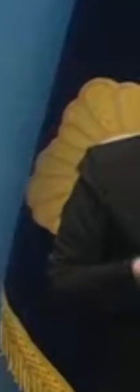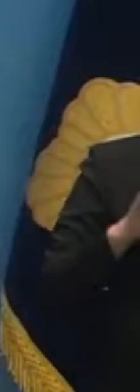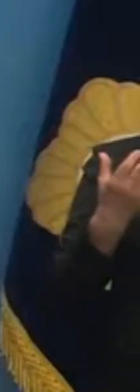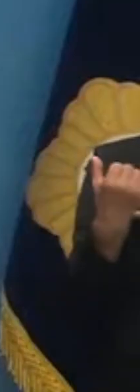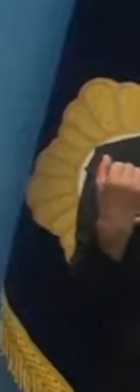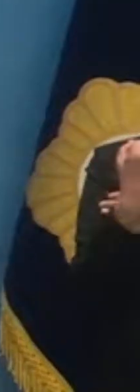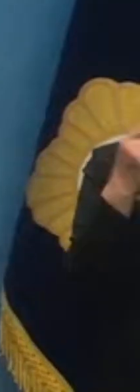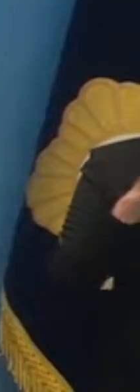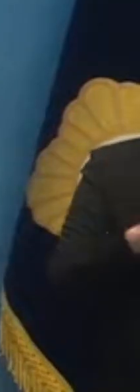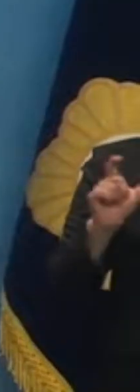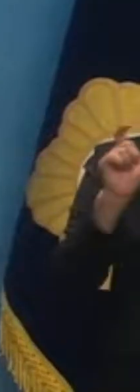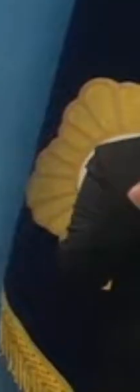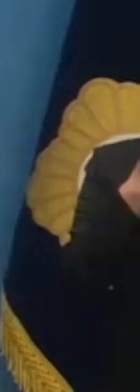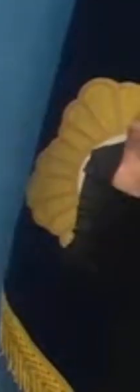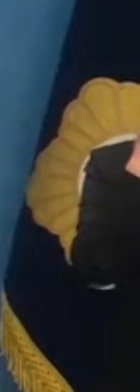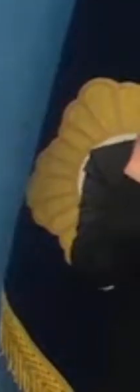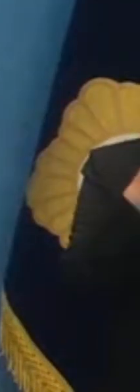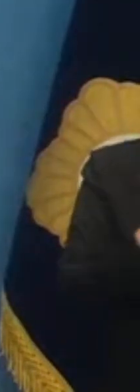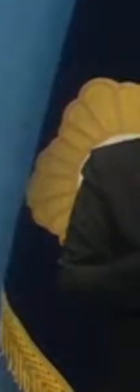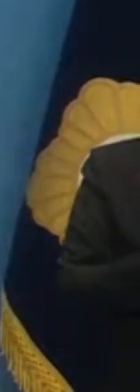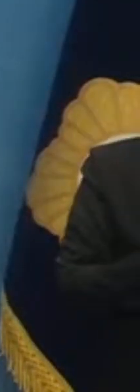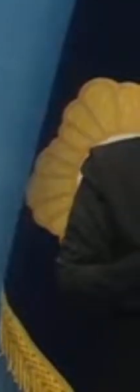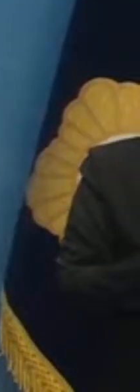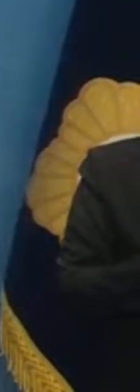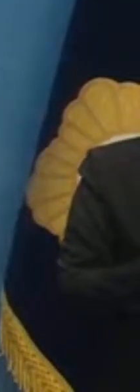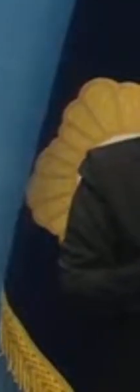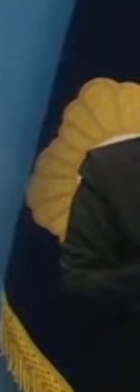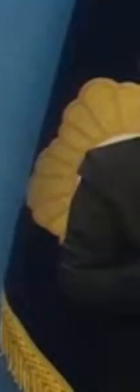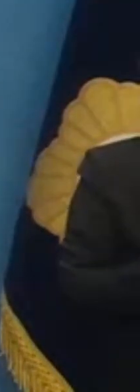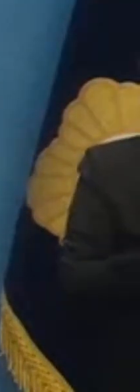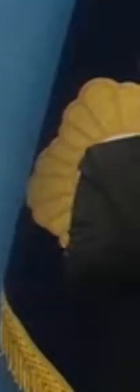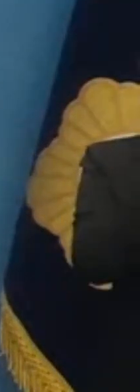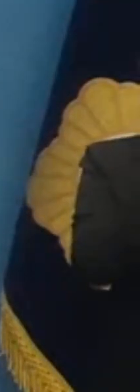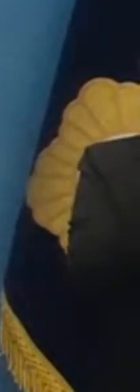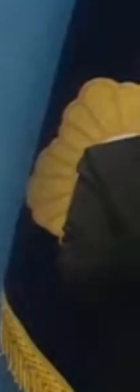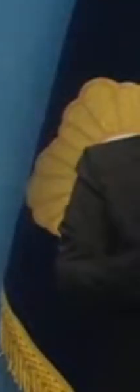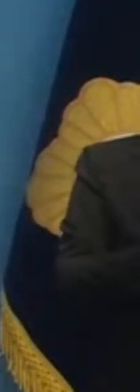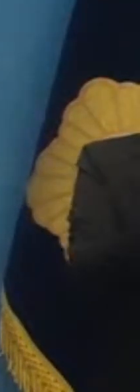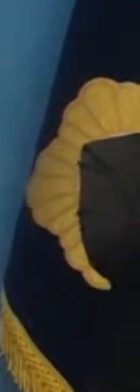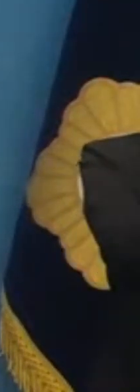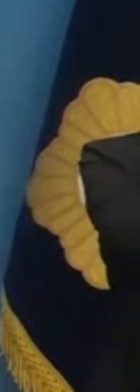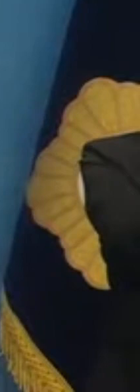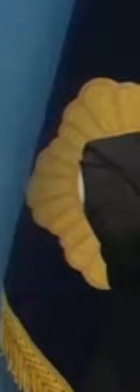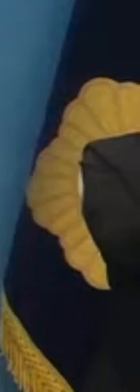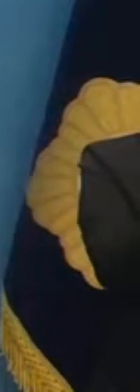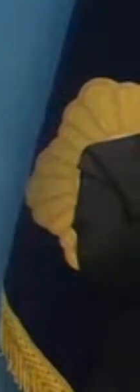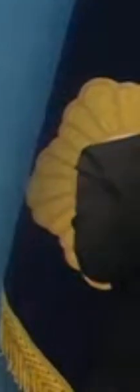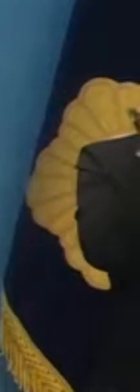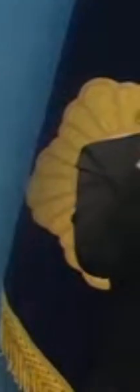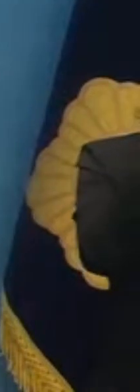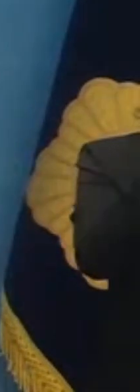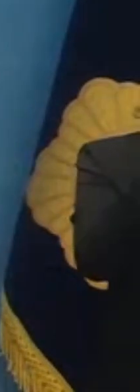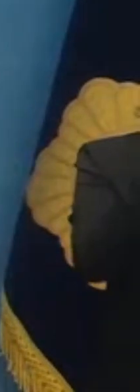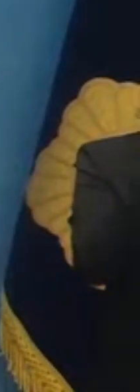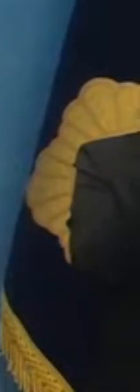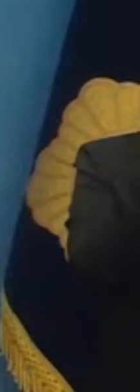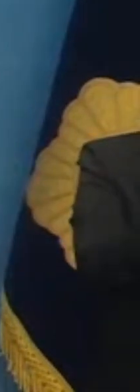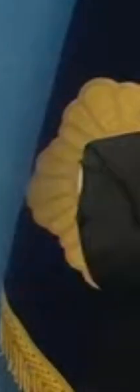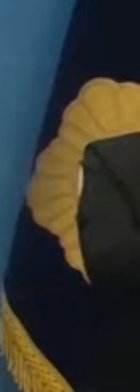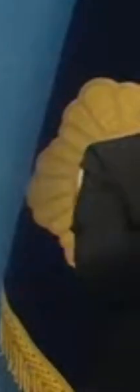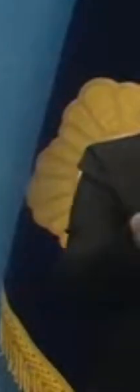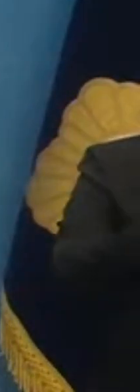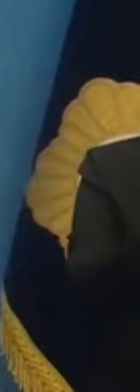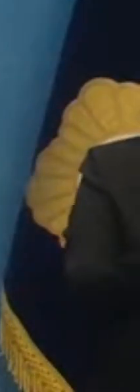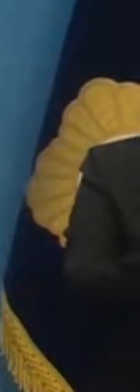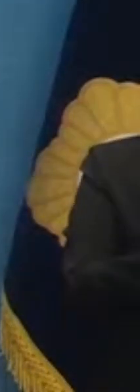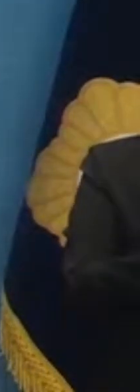더욱 거짓의 수위를 높여 상금 부대변인의 논평을 통해 이재명 후보 연임제 개헌은 장기 집권 시도의